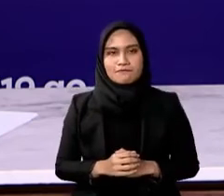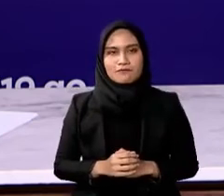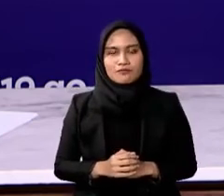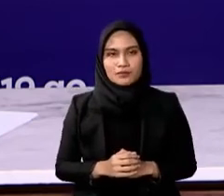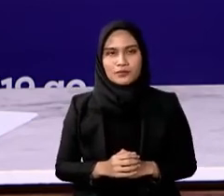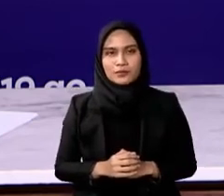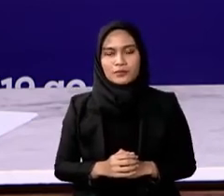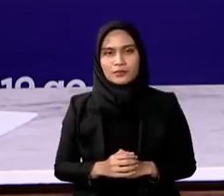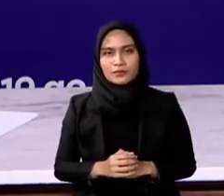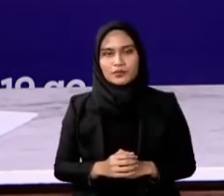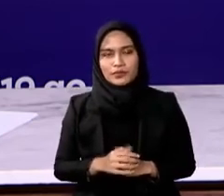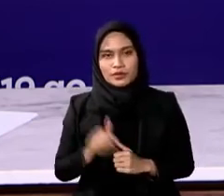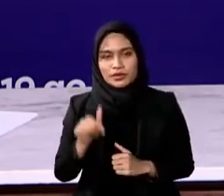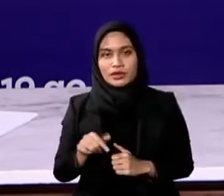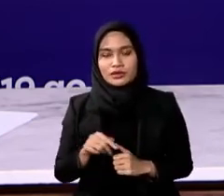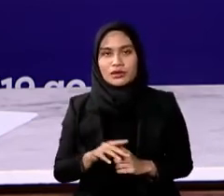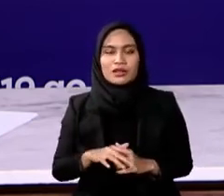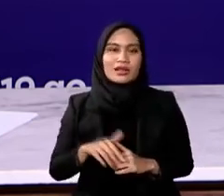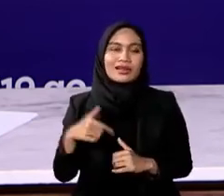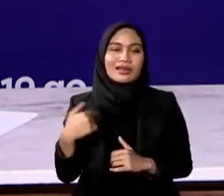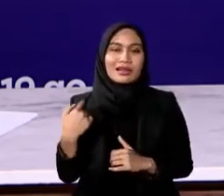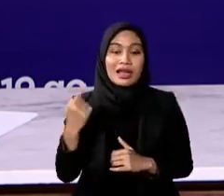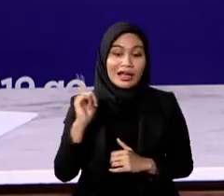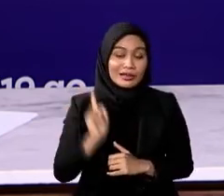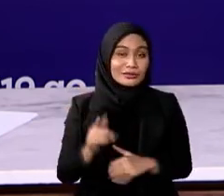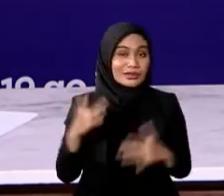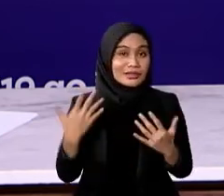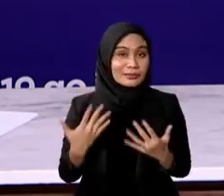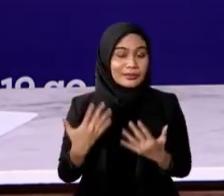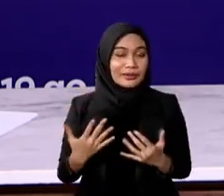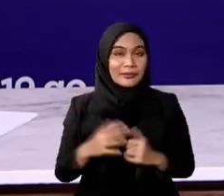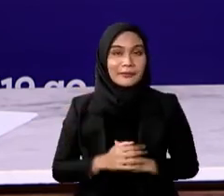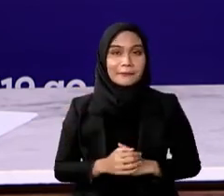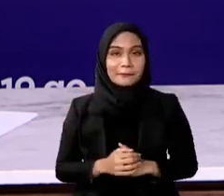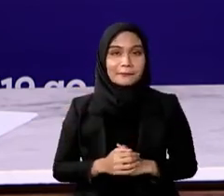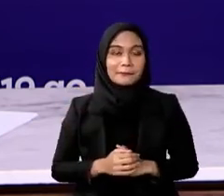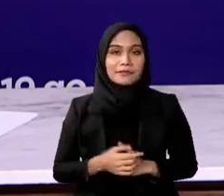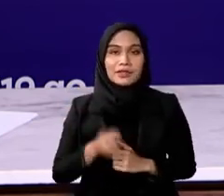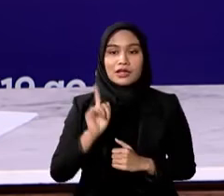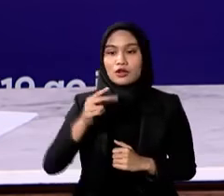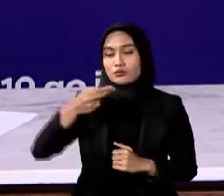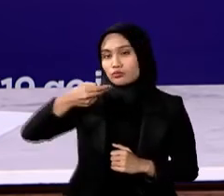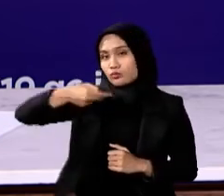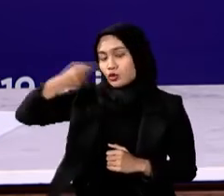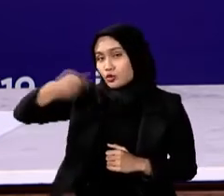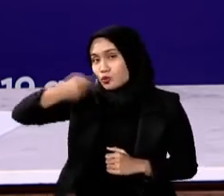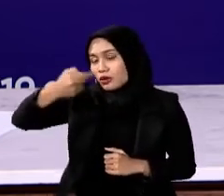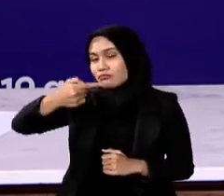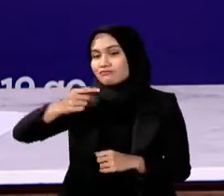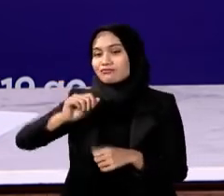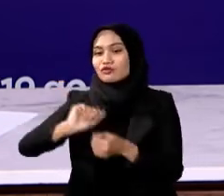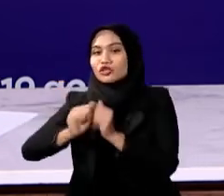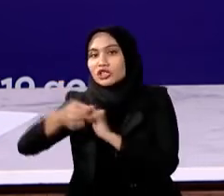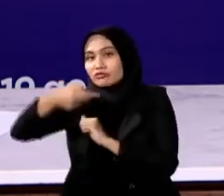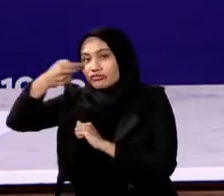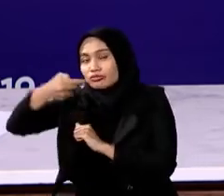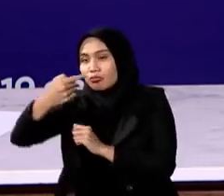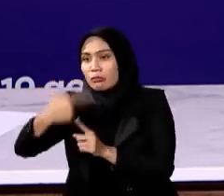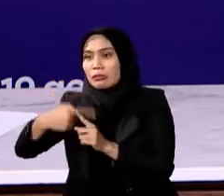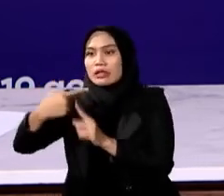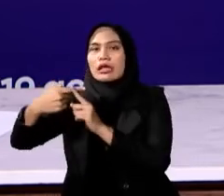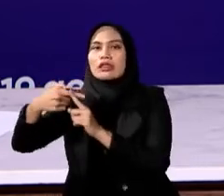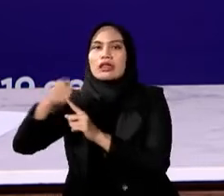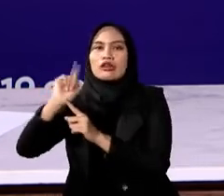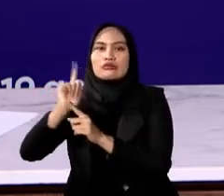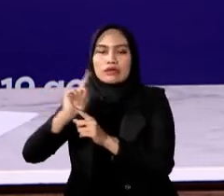dengan penurunan kasus aktif. Seharusnya, meskipun testing meningkat, angka kasus aktif